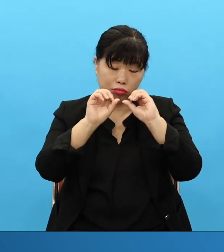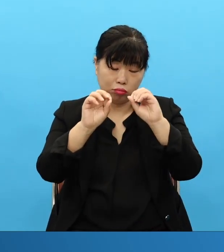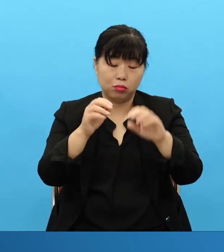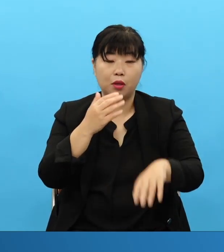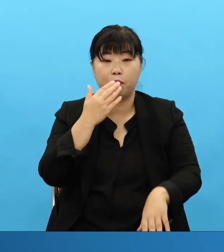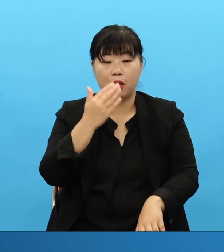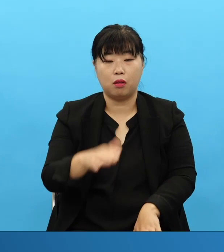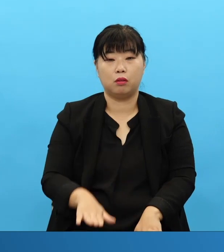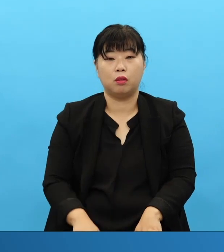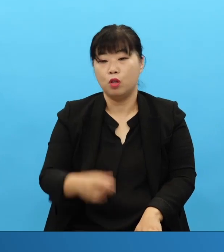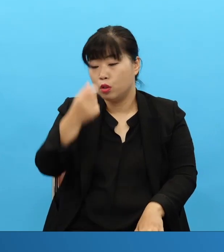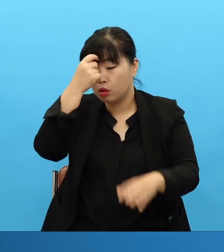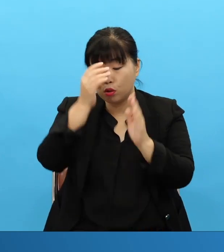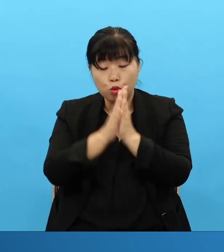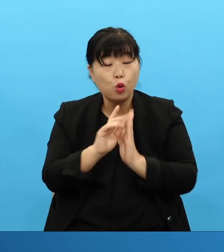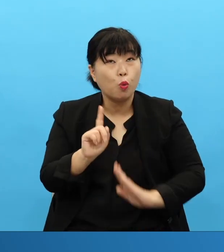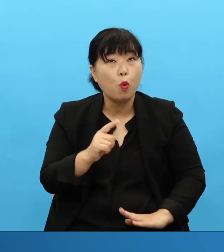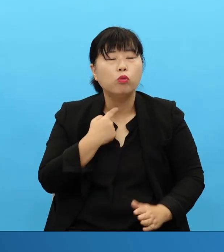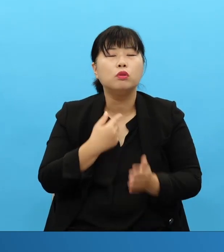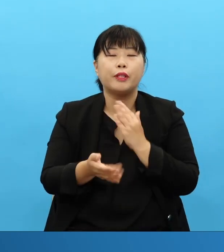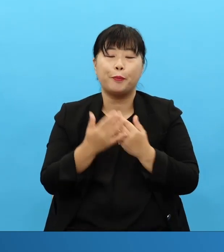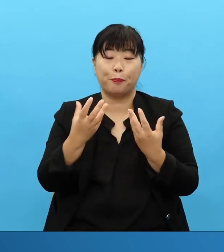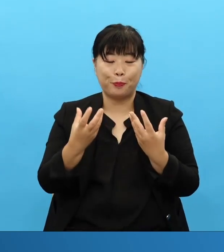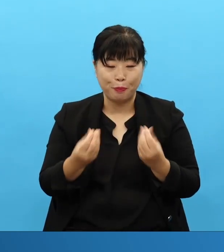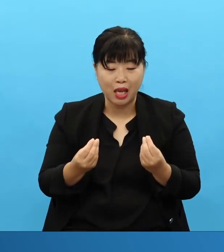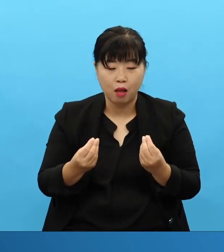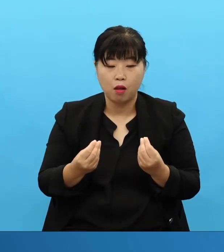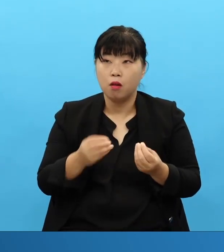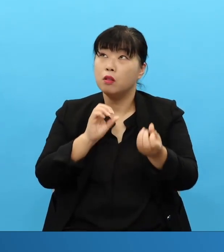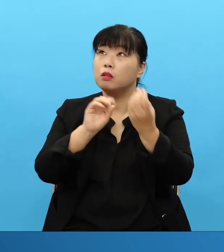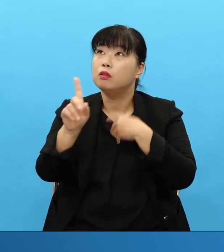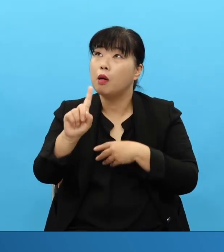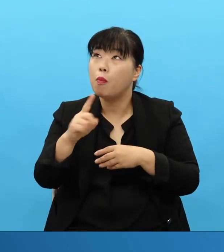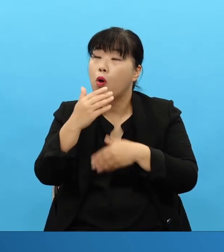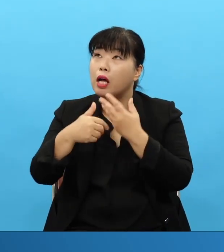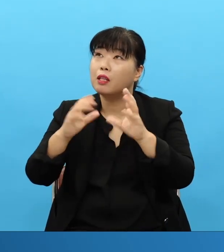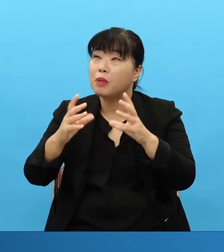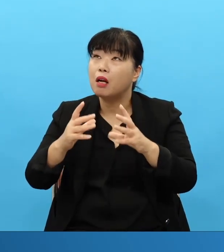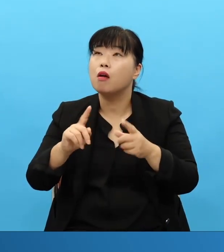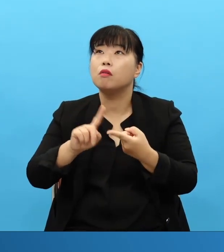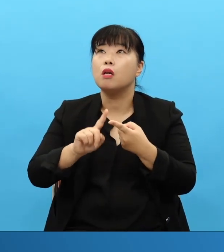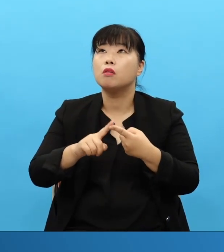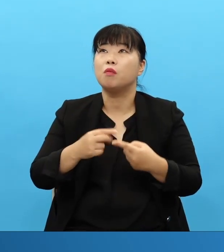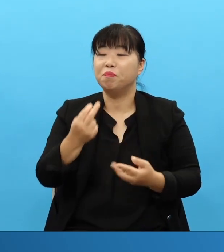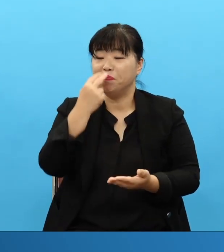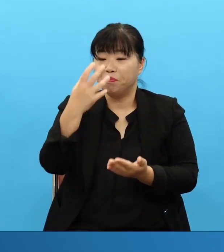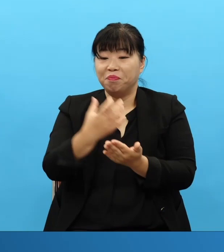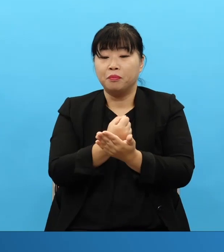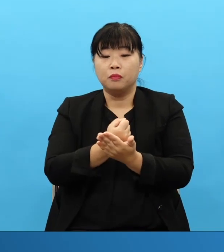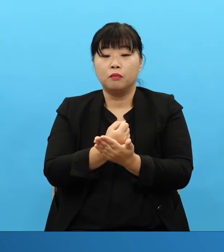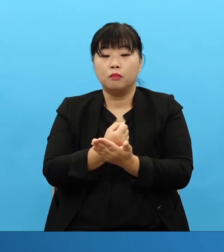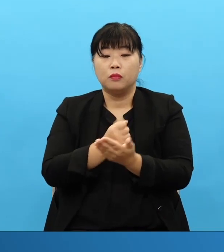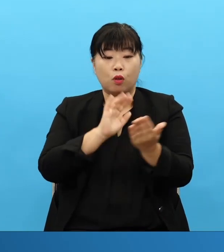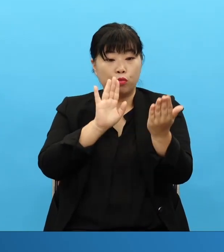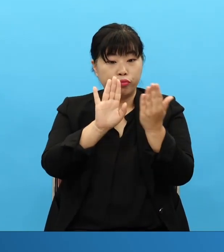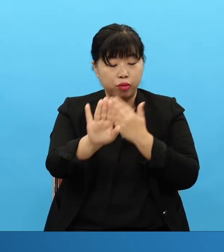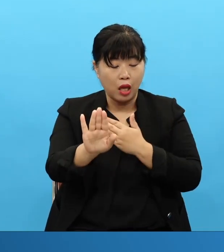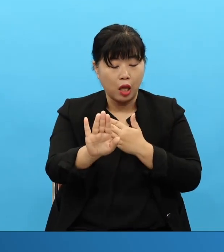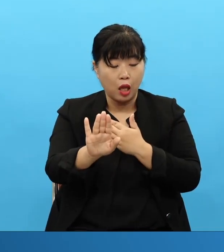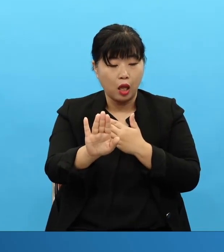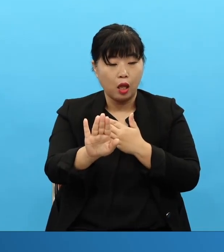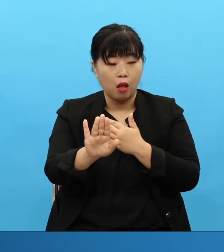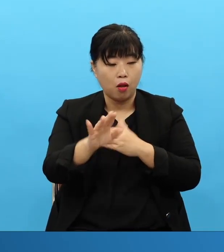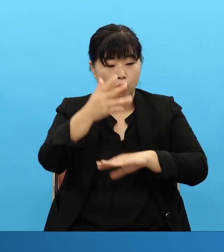합니다. They know what answers 하나님의 are. 나라. God's kingdom. 이까지 이루어진 겁니다. That's how far it was fulfilled. 여러분이 받을